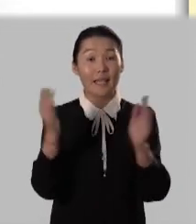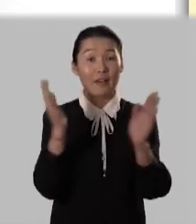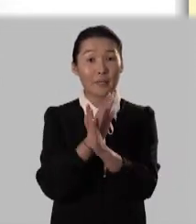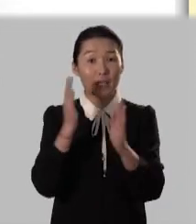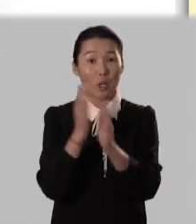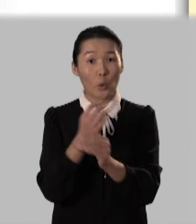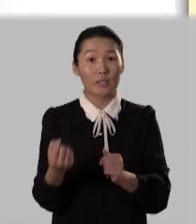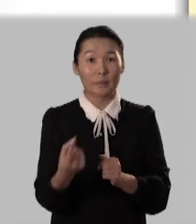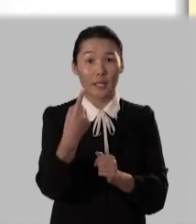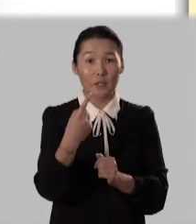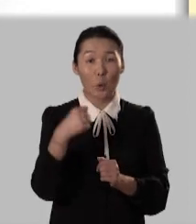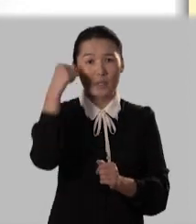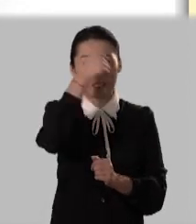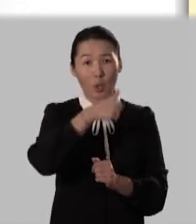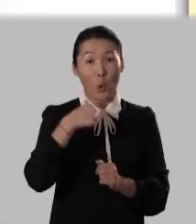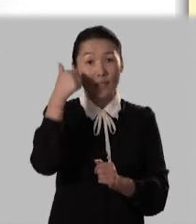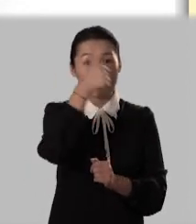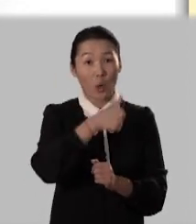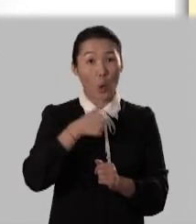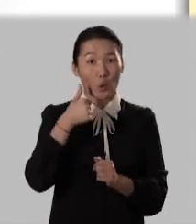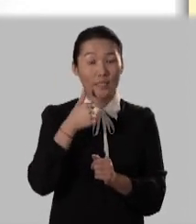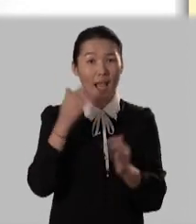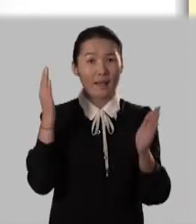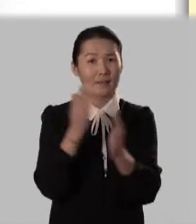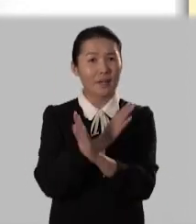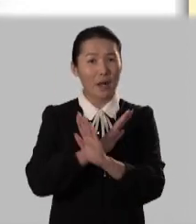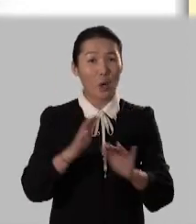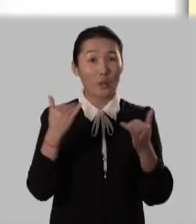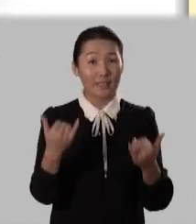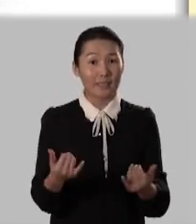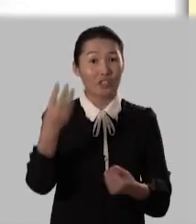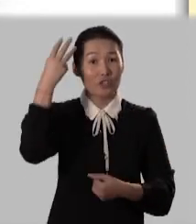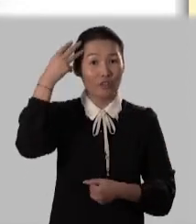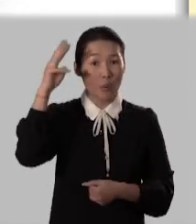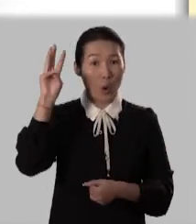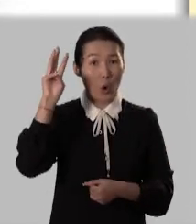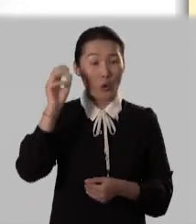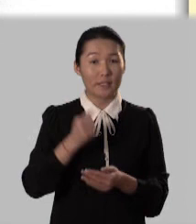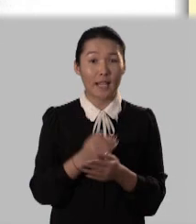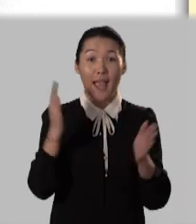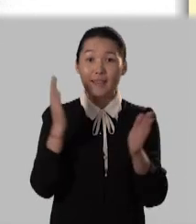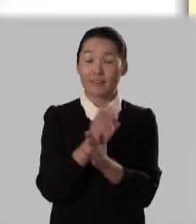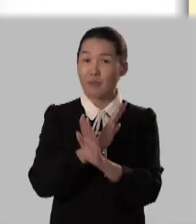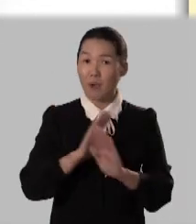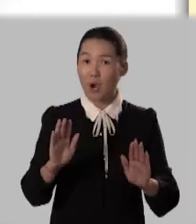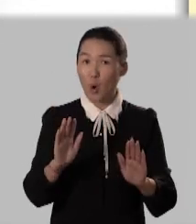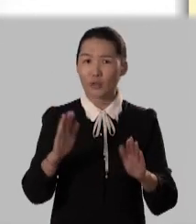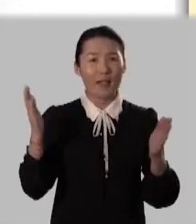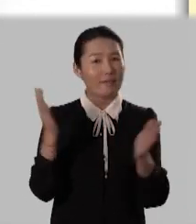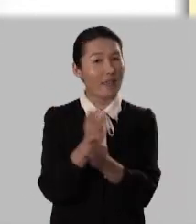актуатор да погода нынче в моде обладает